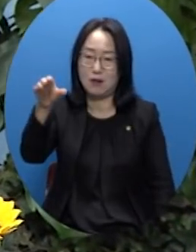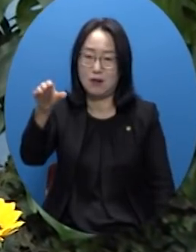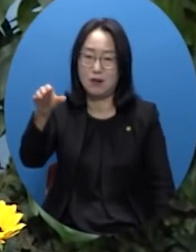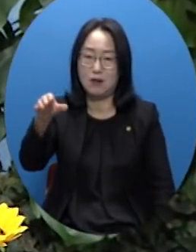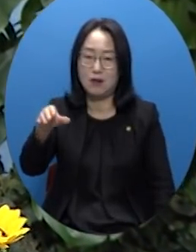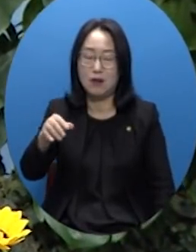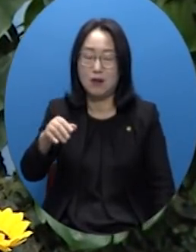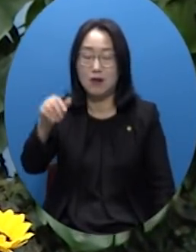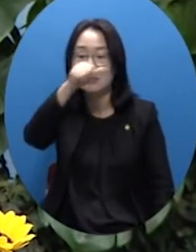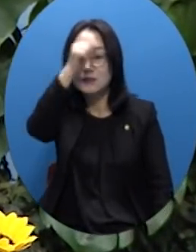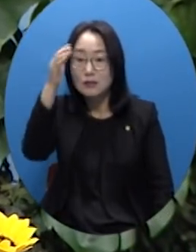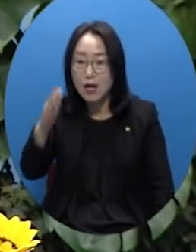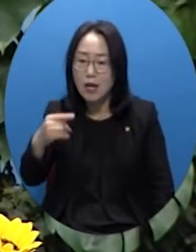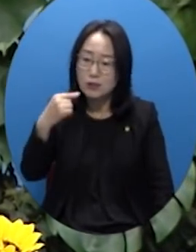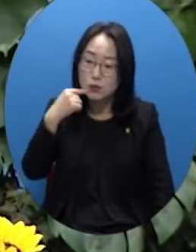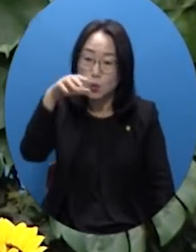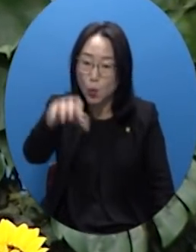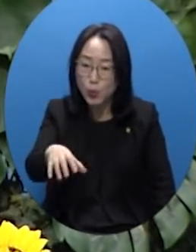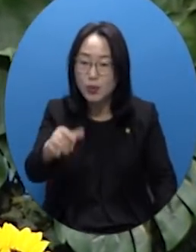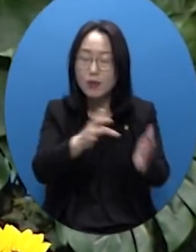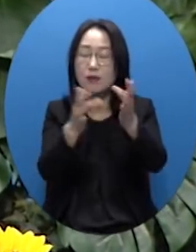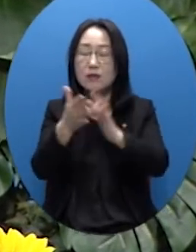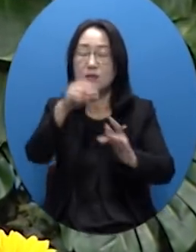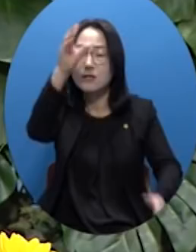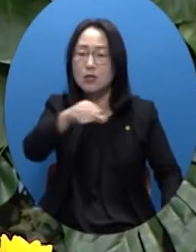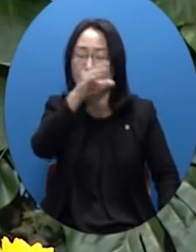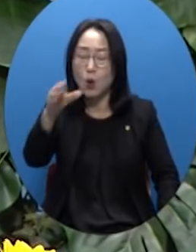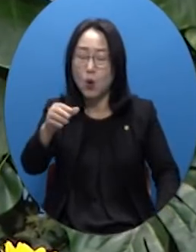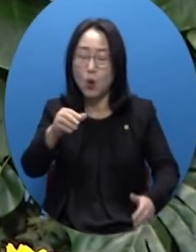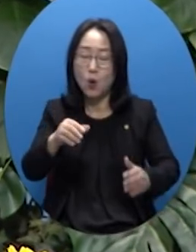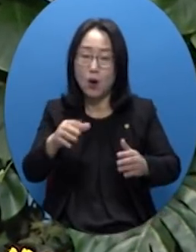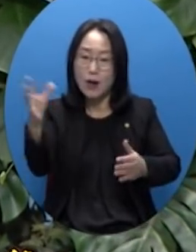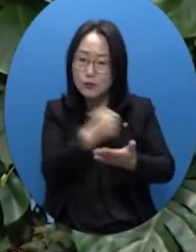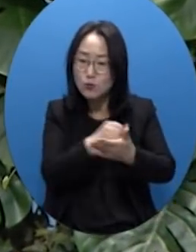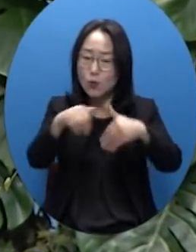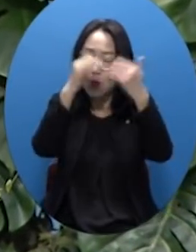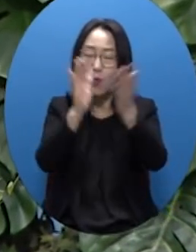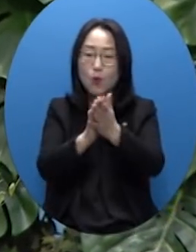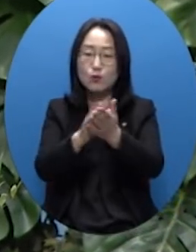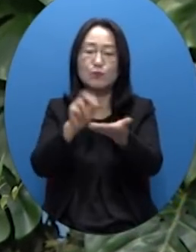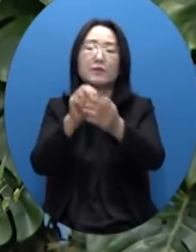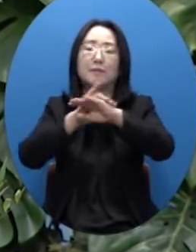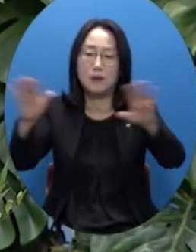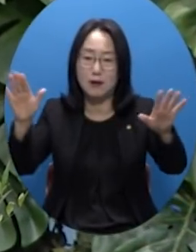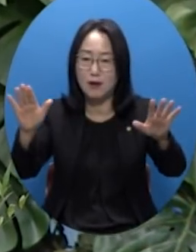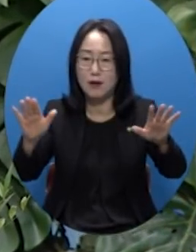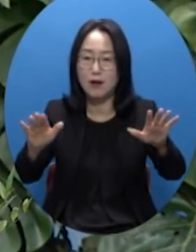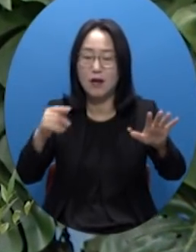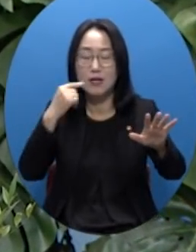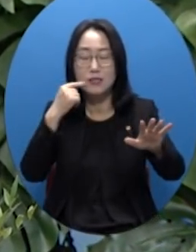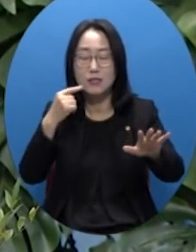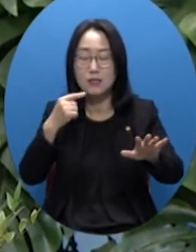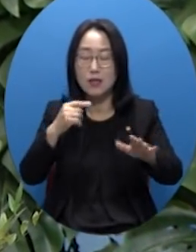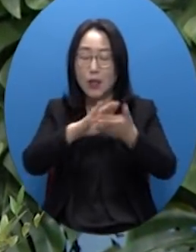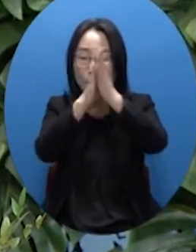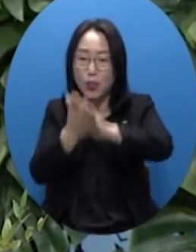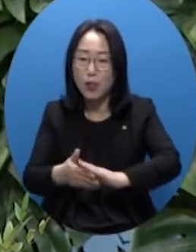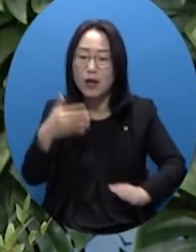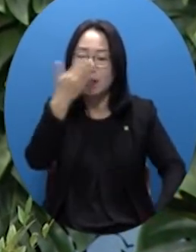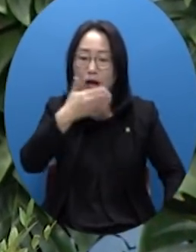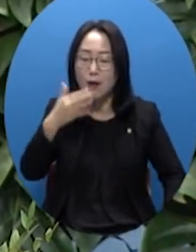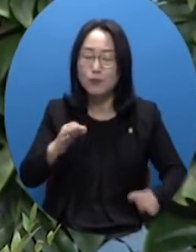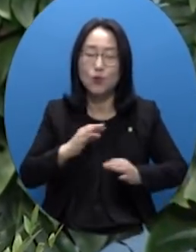인생의 독이 든 20세 예수님의 십자가를 존재 면 모든 독은 사라지고 20리 다 물로 변하는 놀라운 은혜와